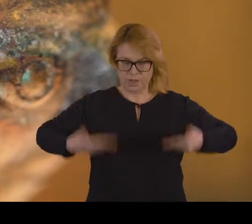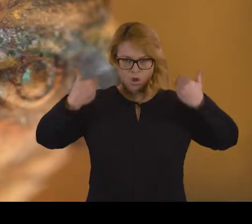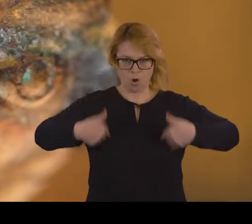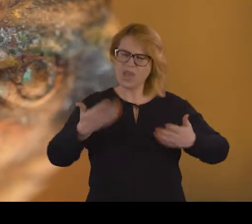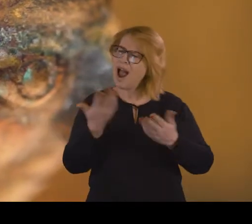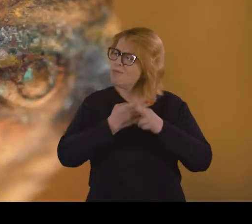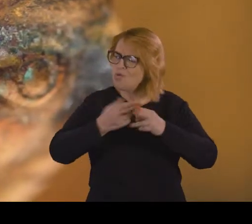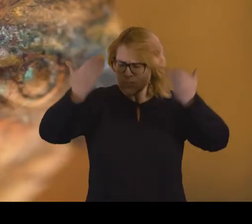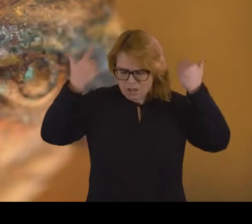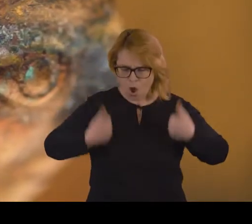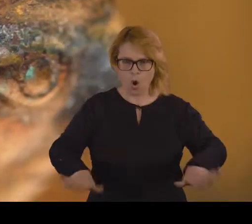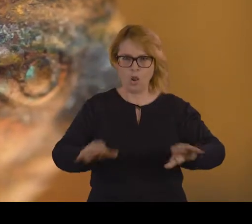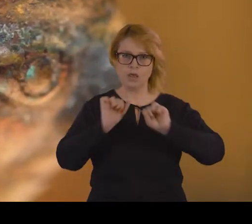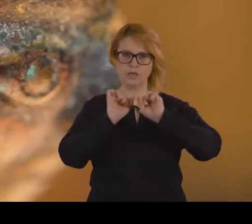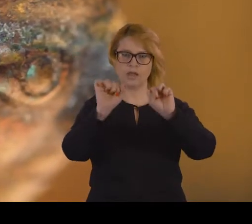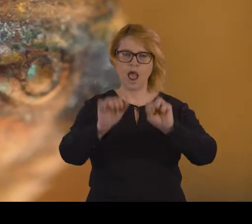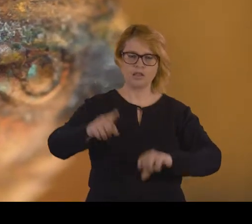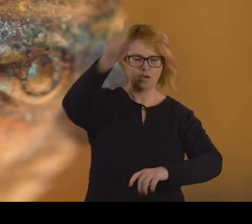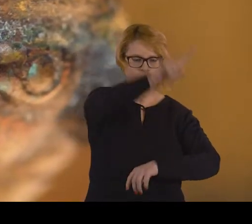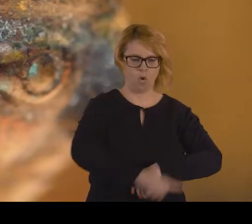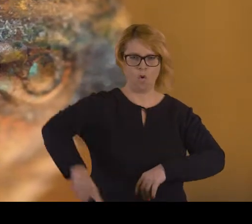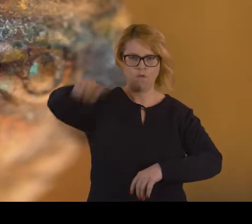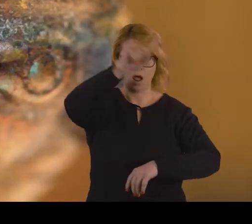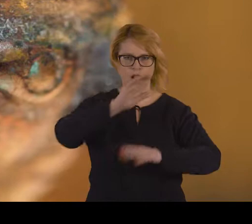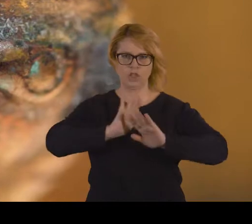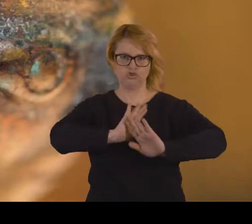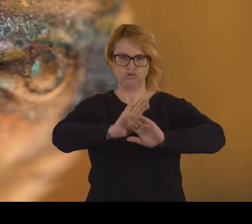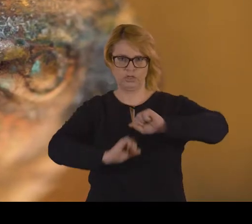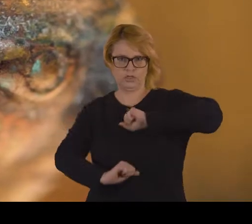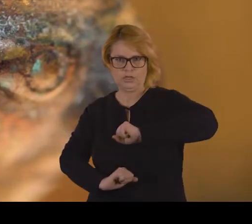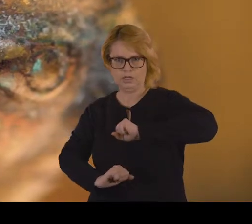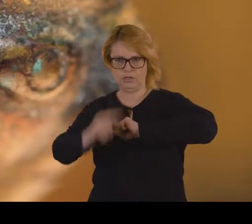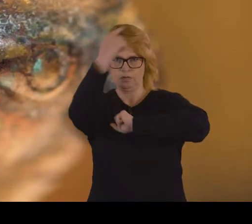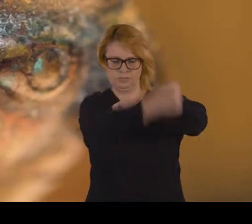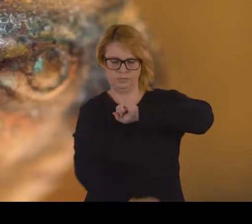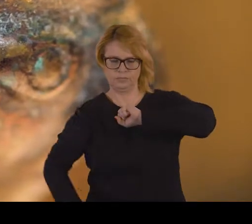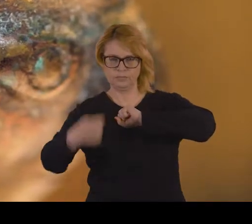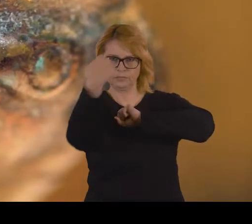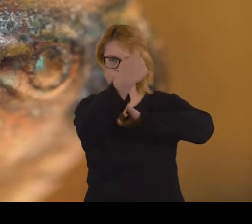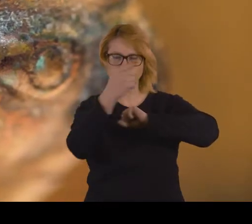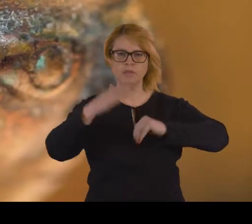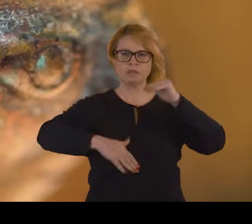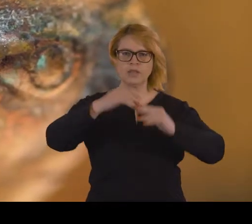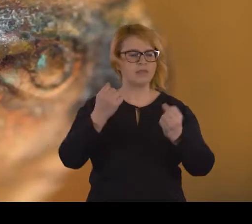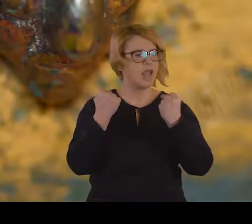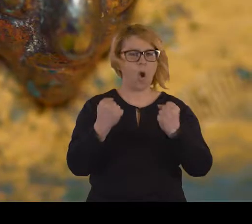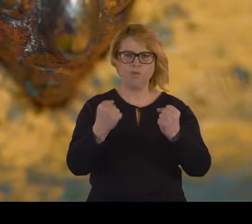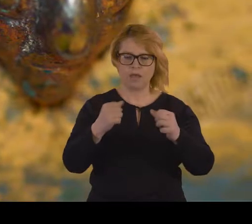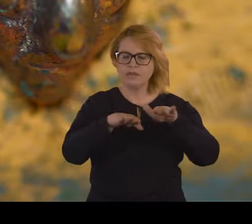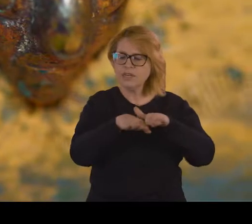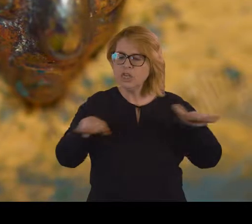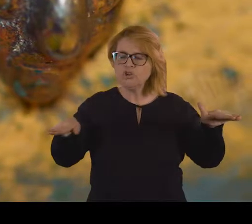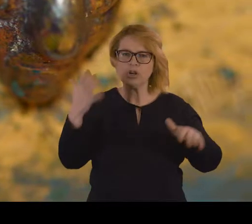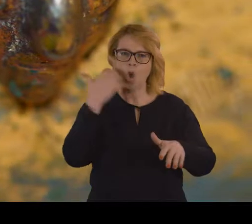alebo úplne vyzlečený a chránili sa veľkým oválnym štítom. Stavali si neopevnené